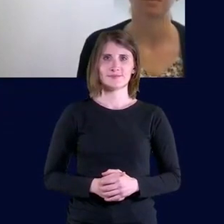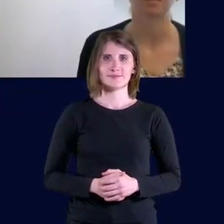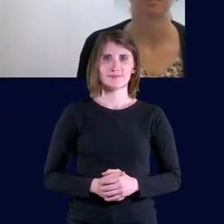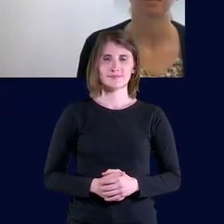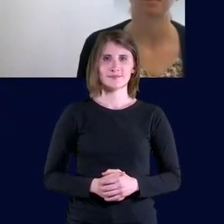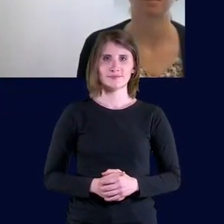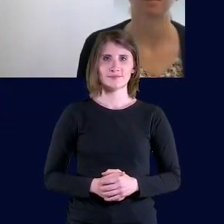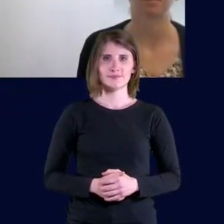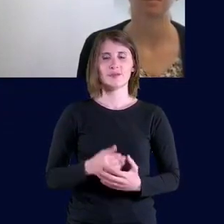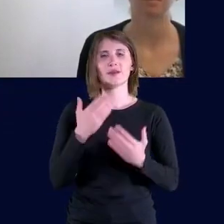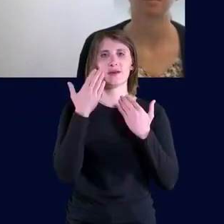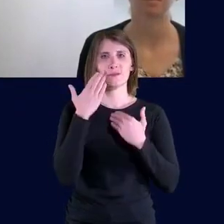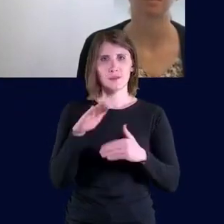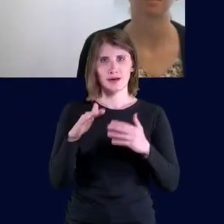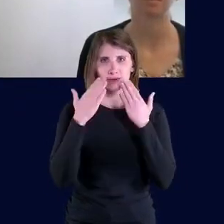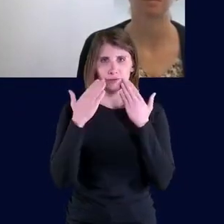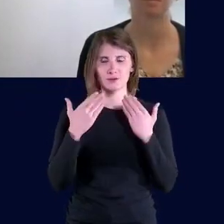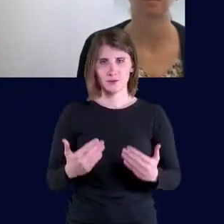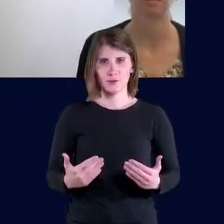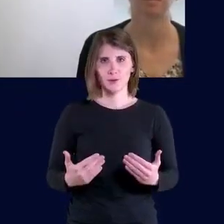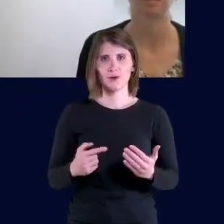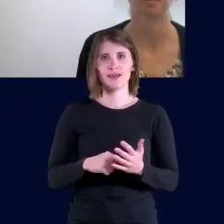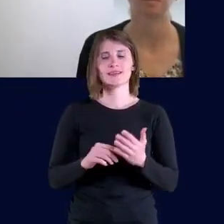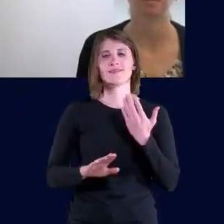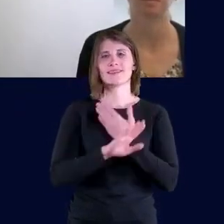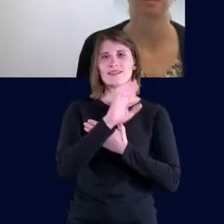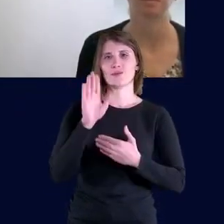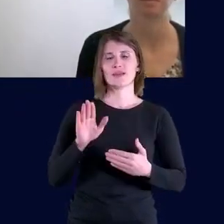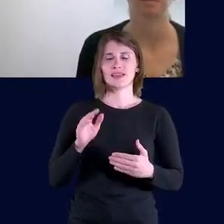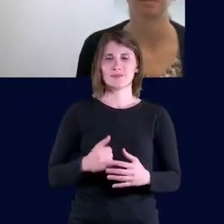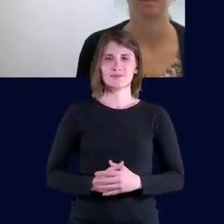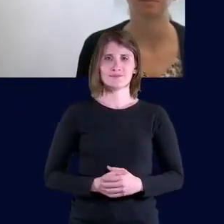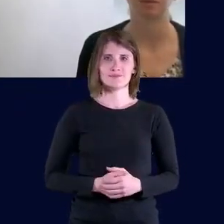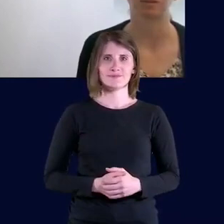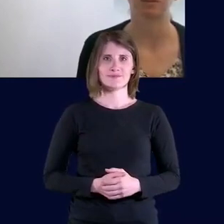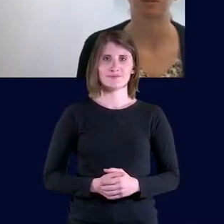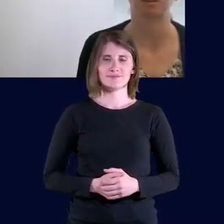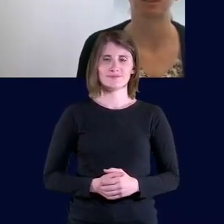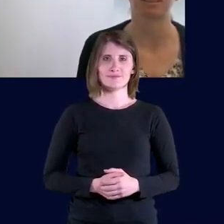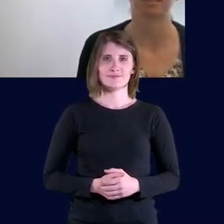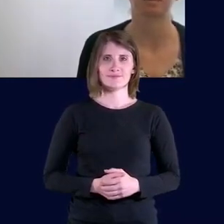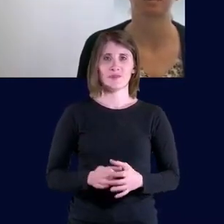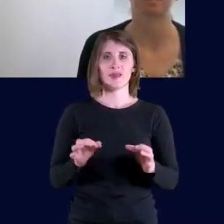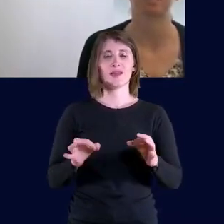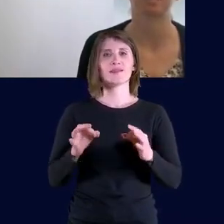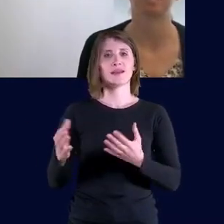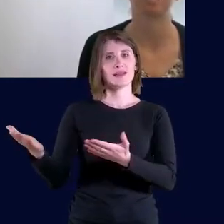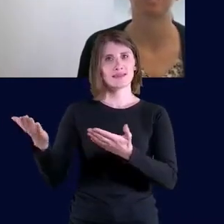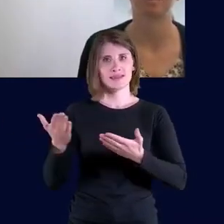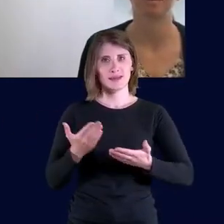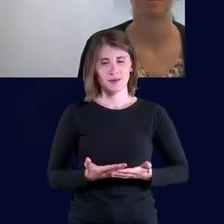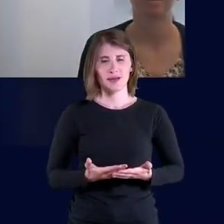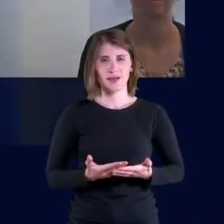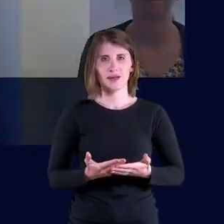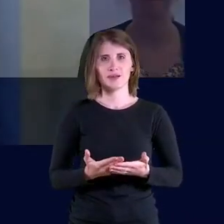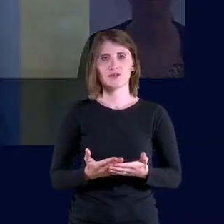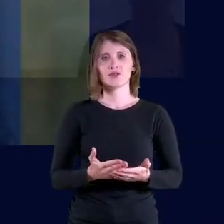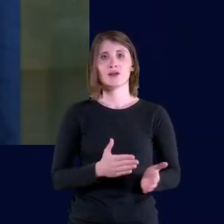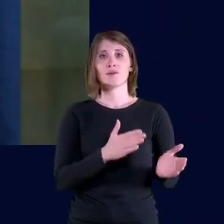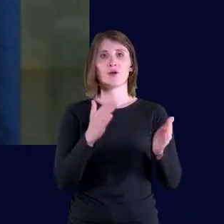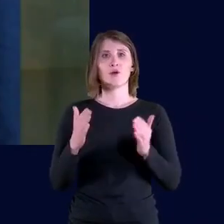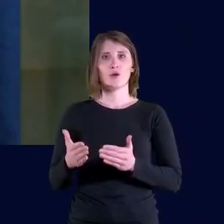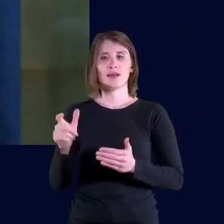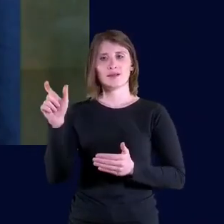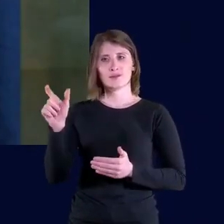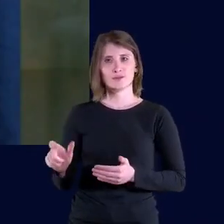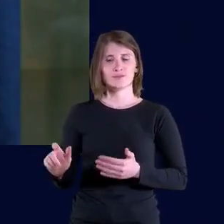to bardzo dziękuję panią prelegentom za wystąpienie a teraz zapraszam kolejną